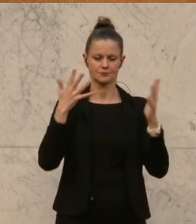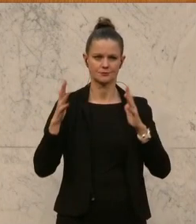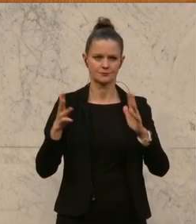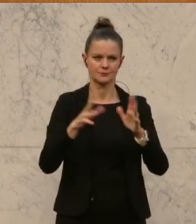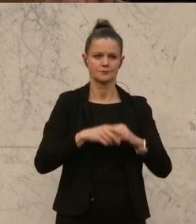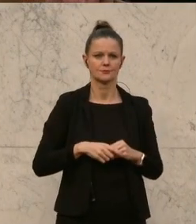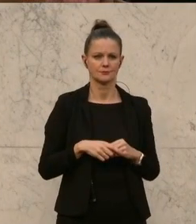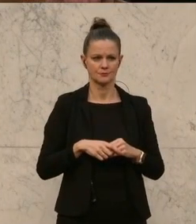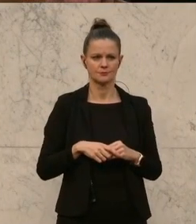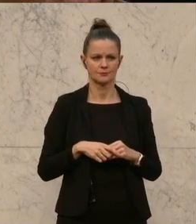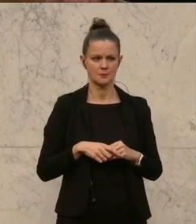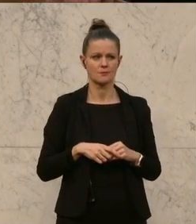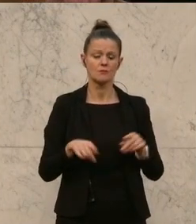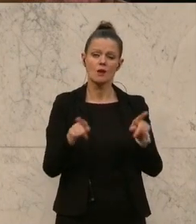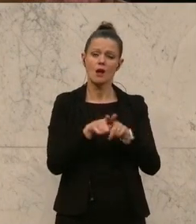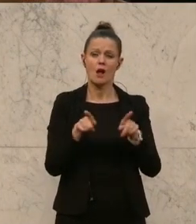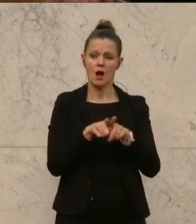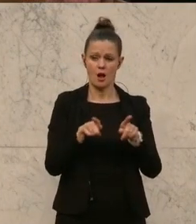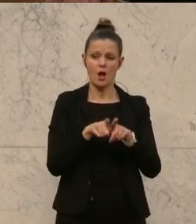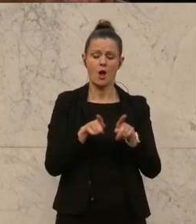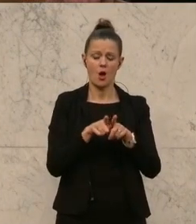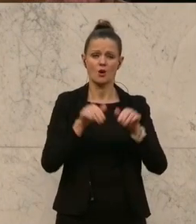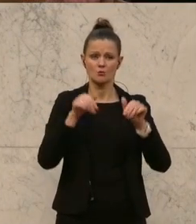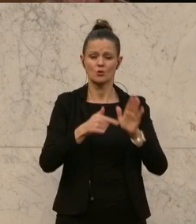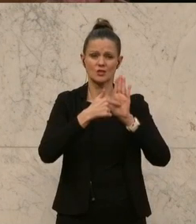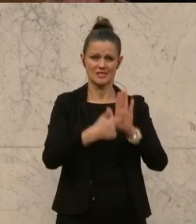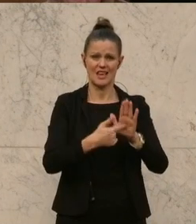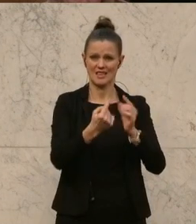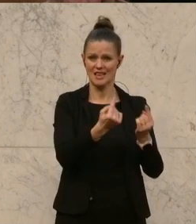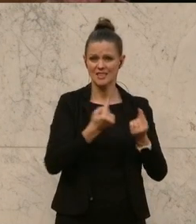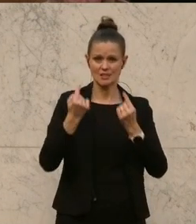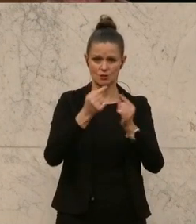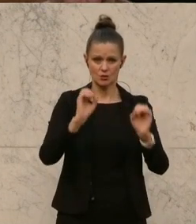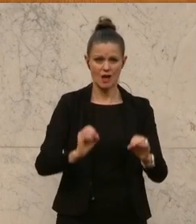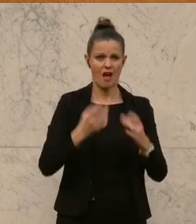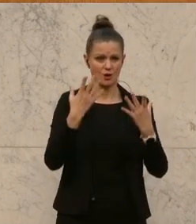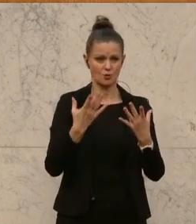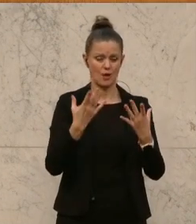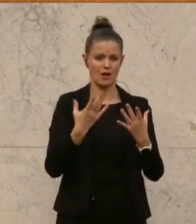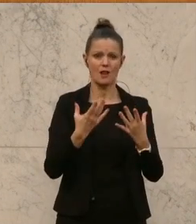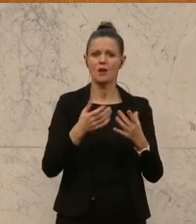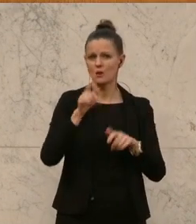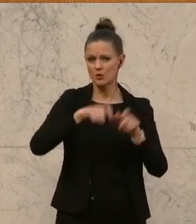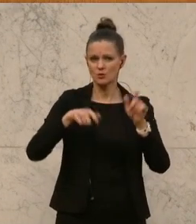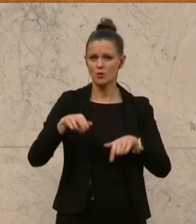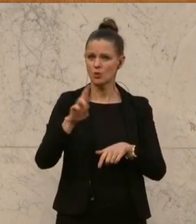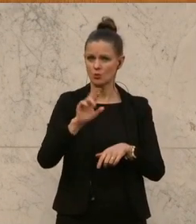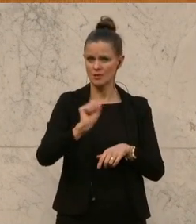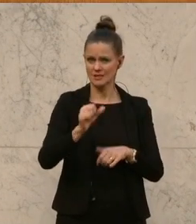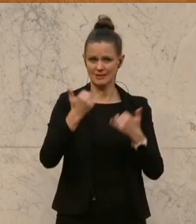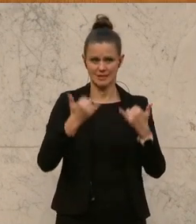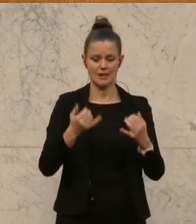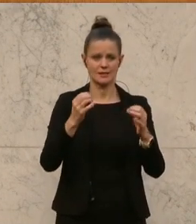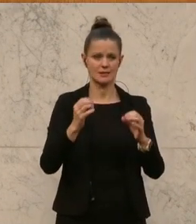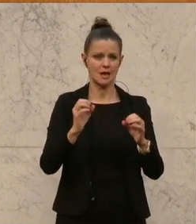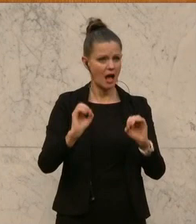Und dass man gleichzeitig auch hinweist auf die Situation der aktuell lebenden Roma und Sinti, um deren